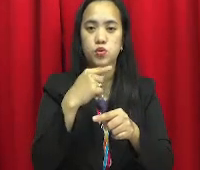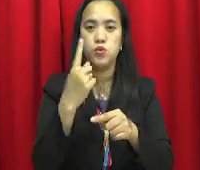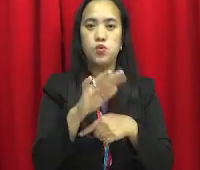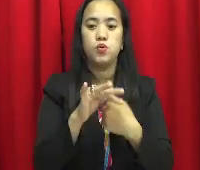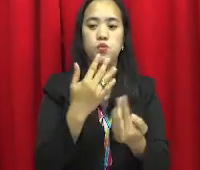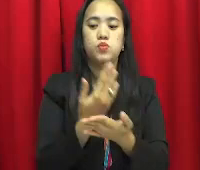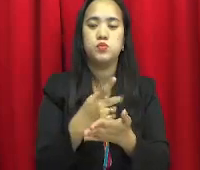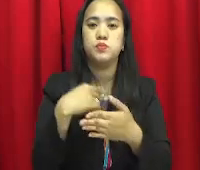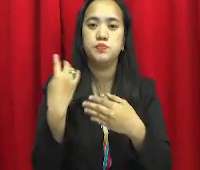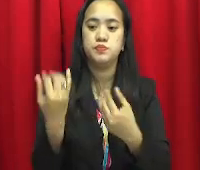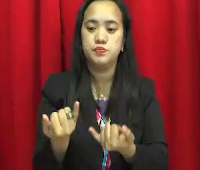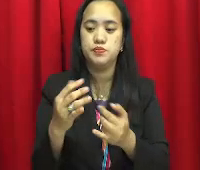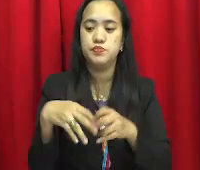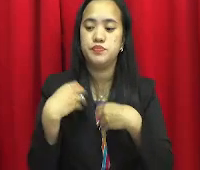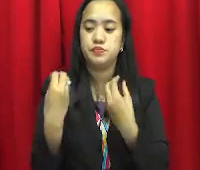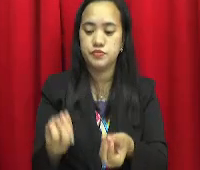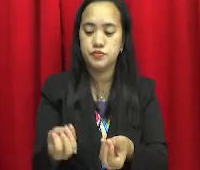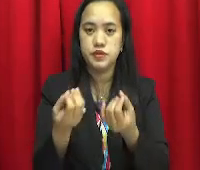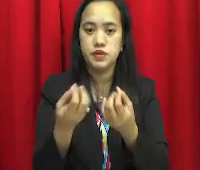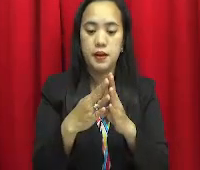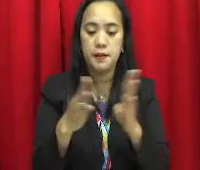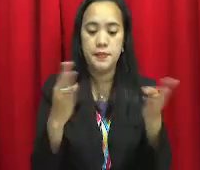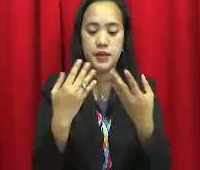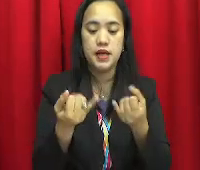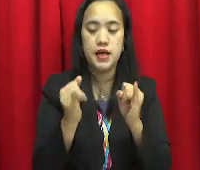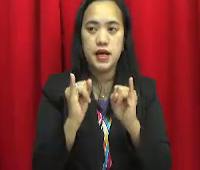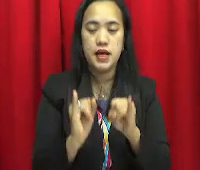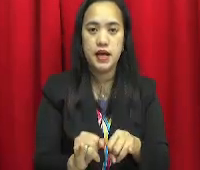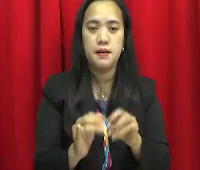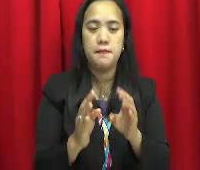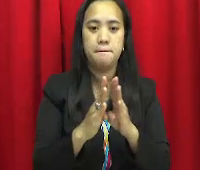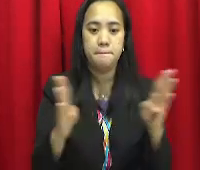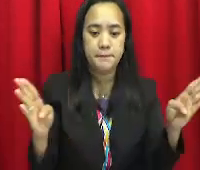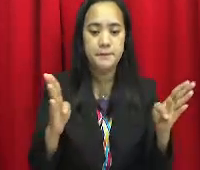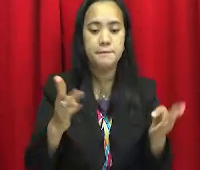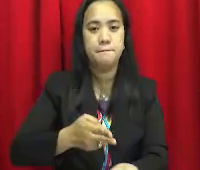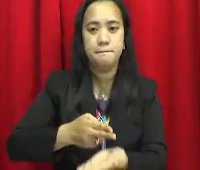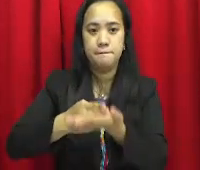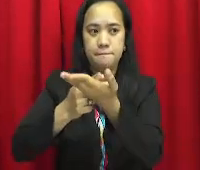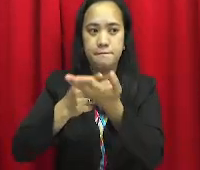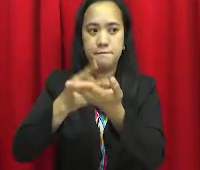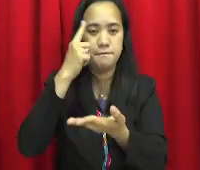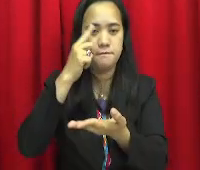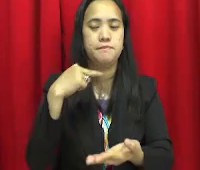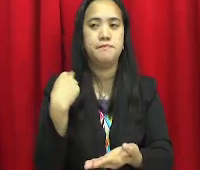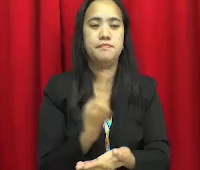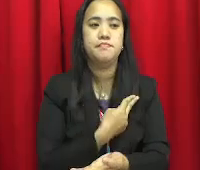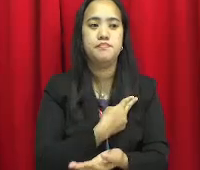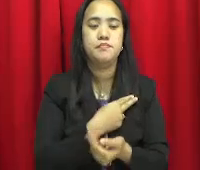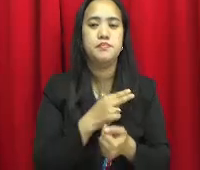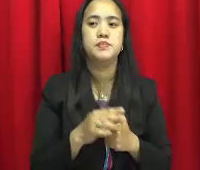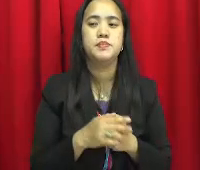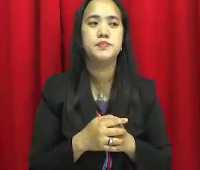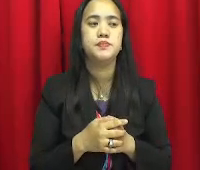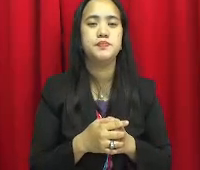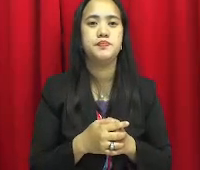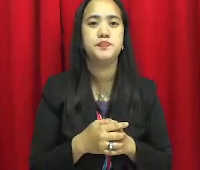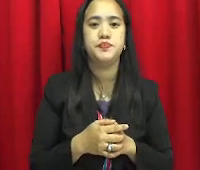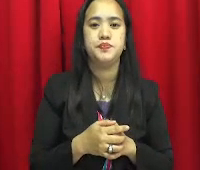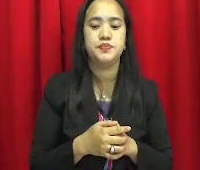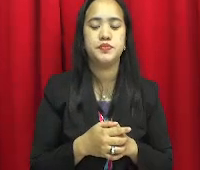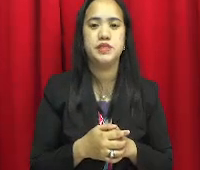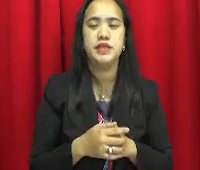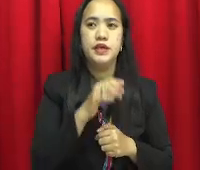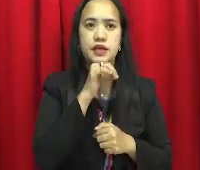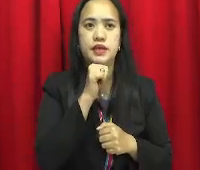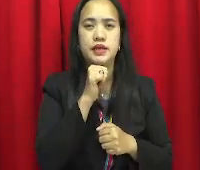inyong malaking tulong ito. Alam mo, kaya tayo rito nagtutulungan eh. No? Eh, hindi ko mo kami nasa